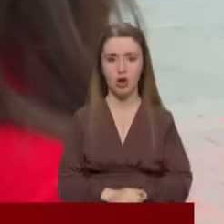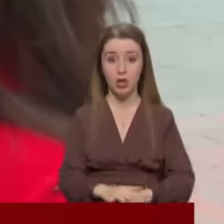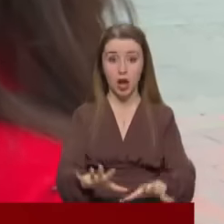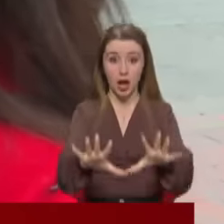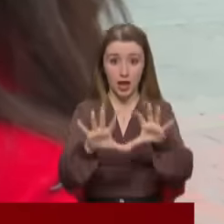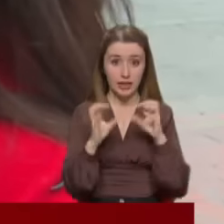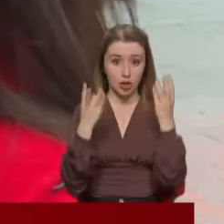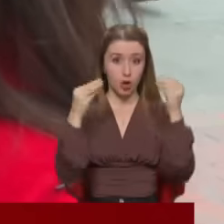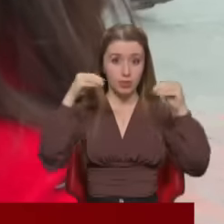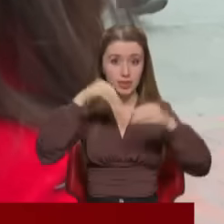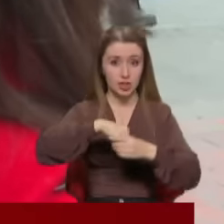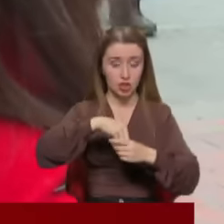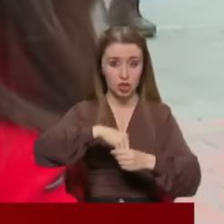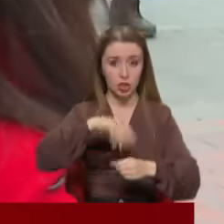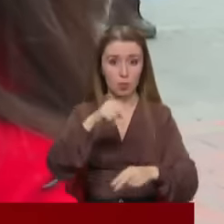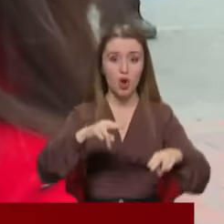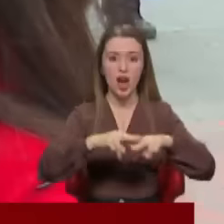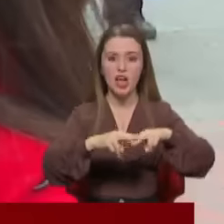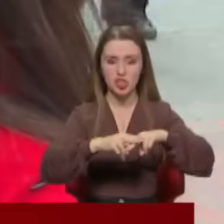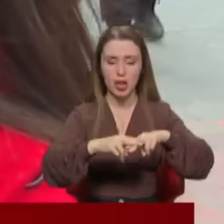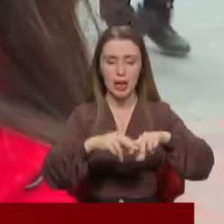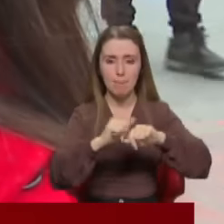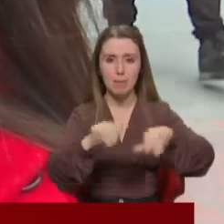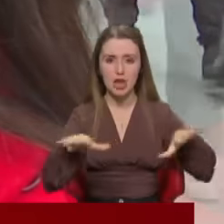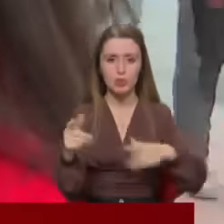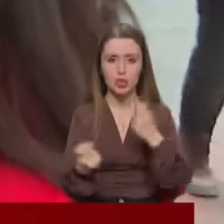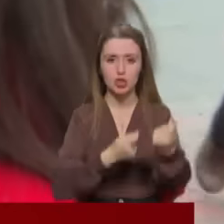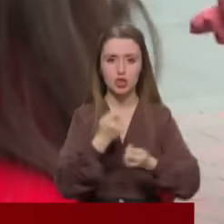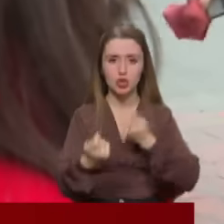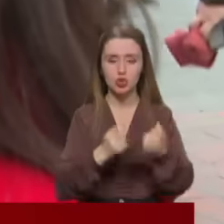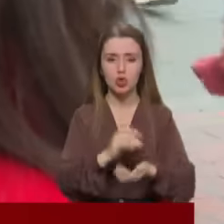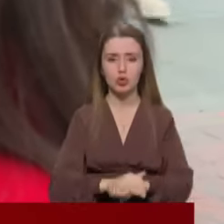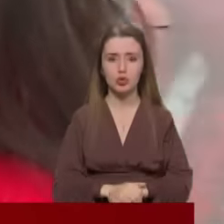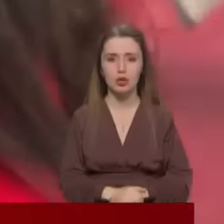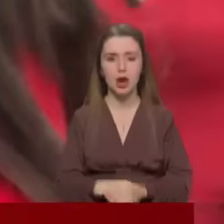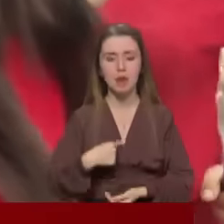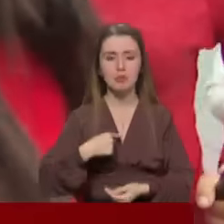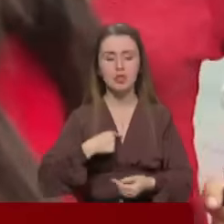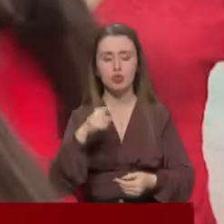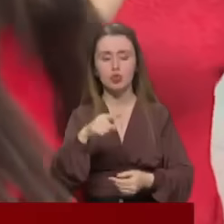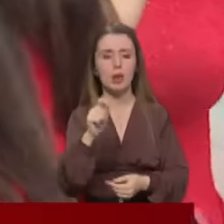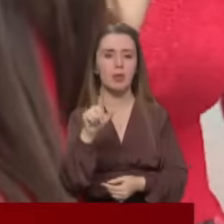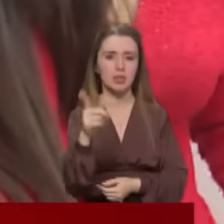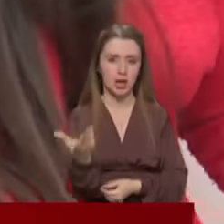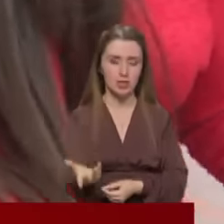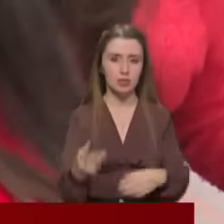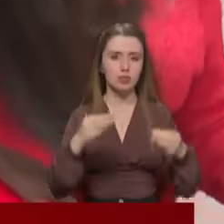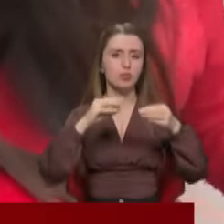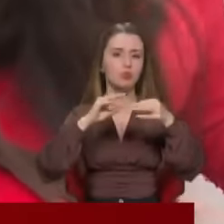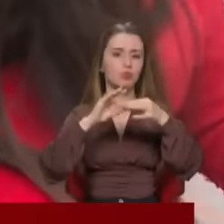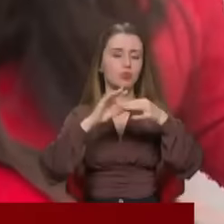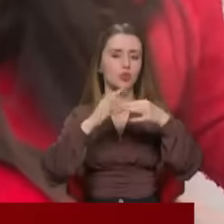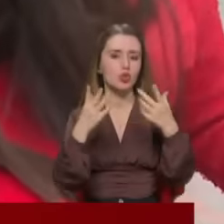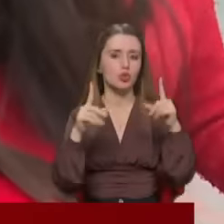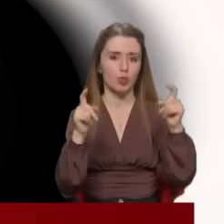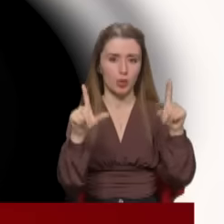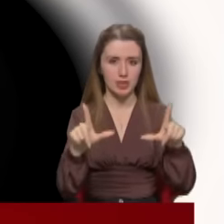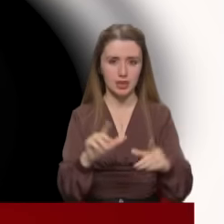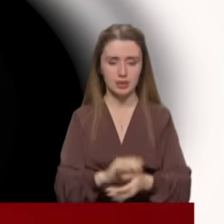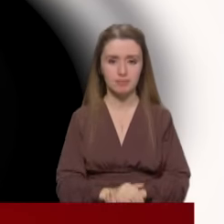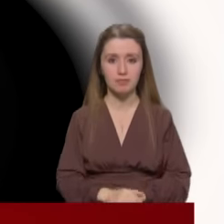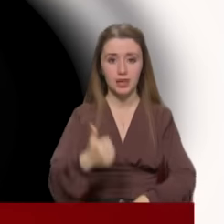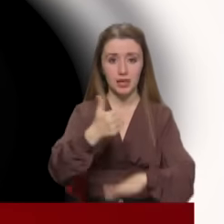için öne çıkan hashtagleri paylaşmaya gayret ediyorum. Ağlamayana meme yok. Anca böyle bir yerlere bir şekilde sesimizi